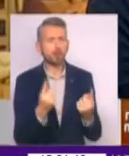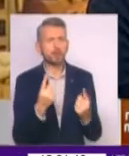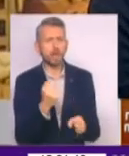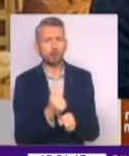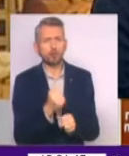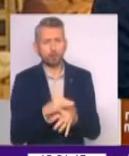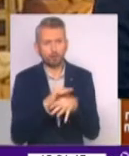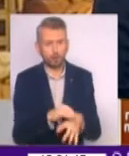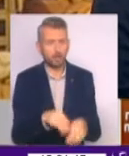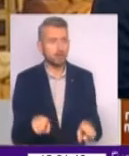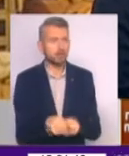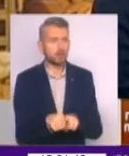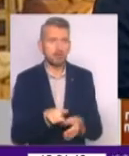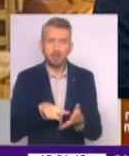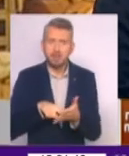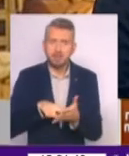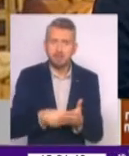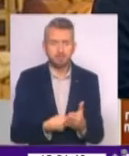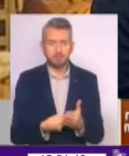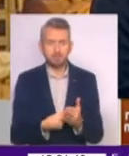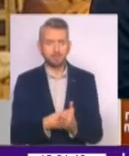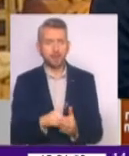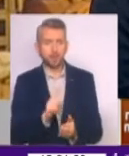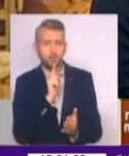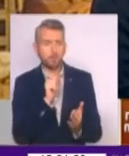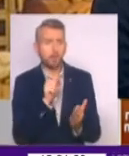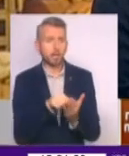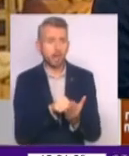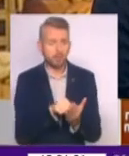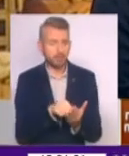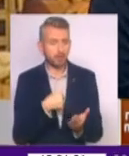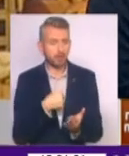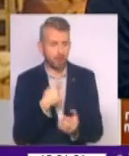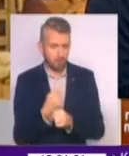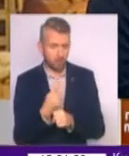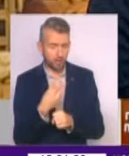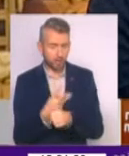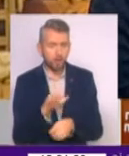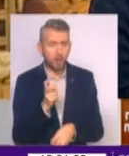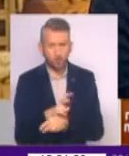таку наполегливість виявили для того, щоб потрапити. І я неодноразово